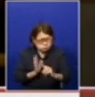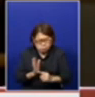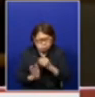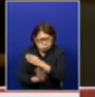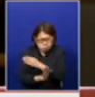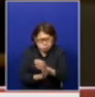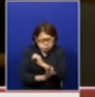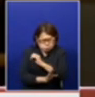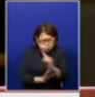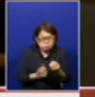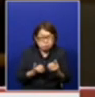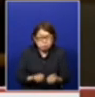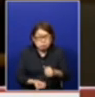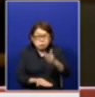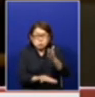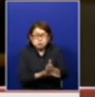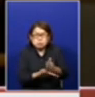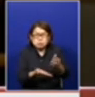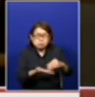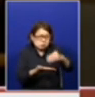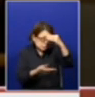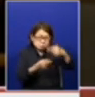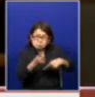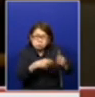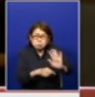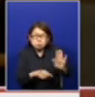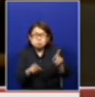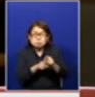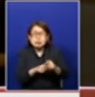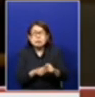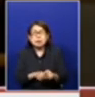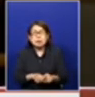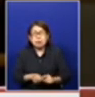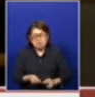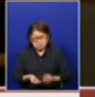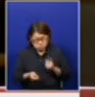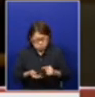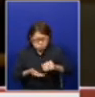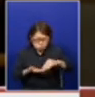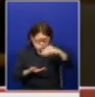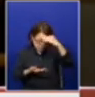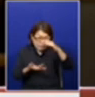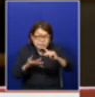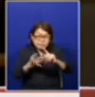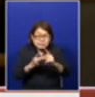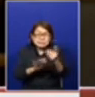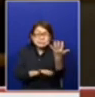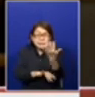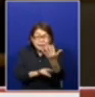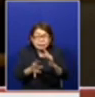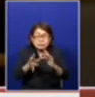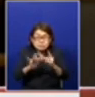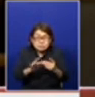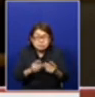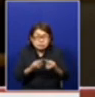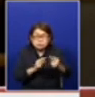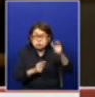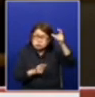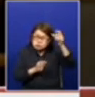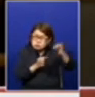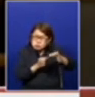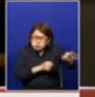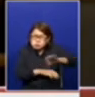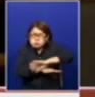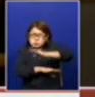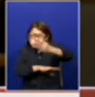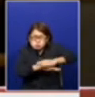แล้วบอกว่าไปเรียนทางอินเทอร์เน็ตผมถามว่าโรงเรียนบ้านนอกห่างไกล เขาจ